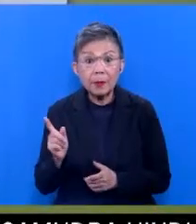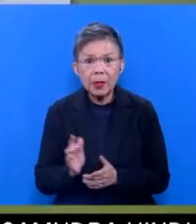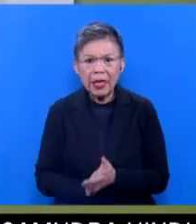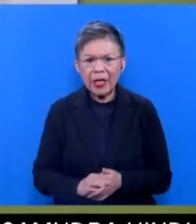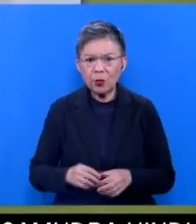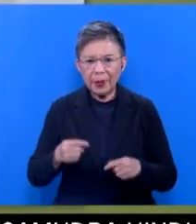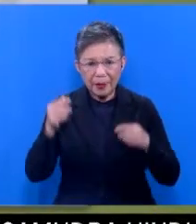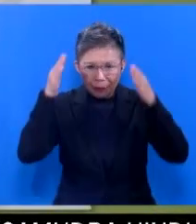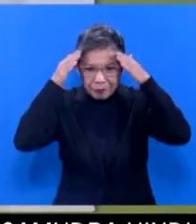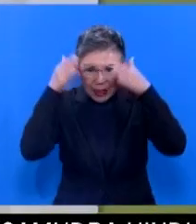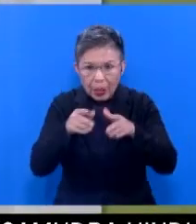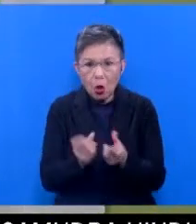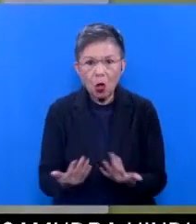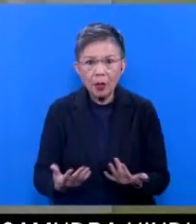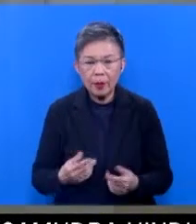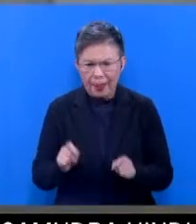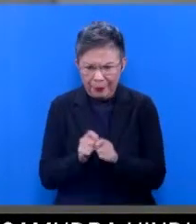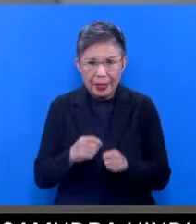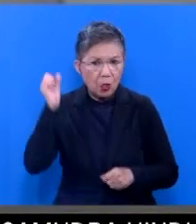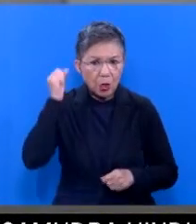dinilai menyesatkan dan meresahkan.